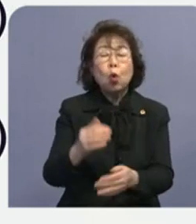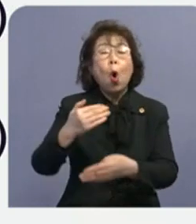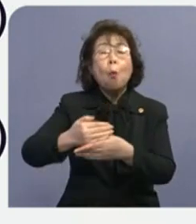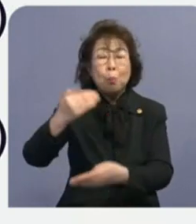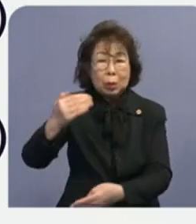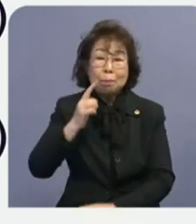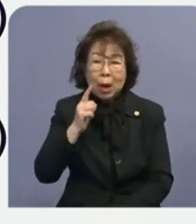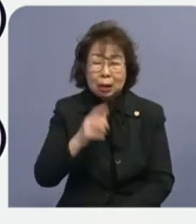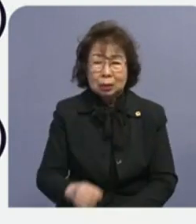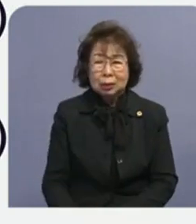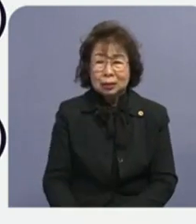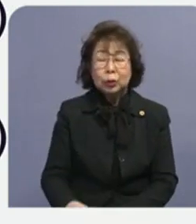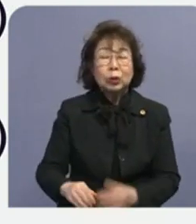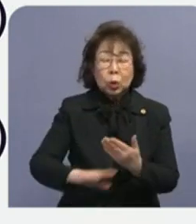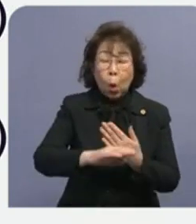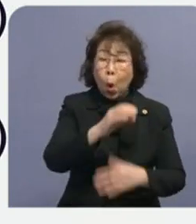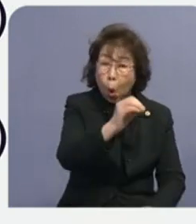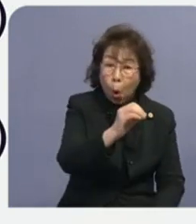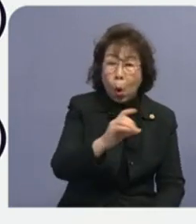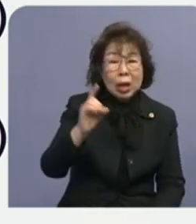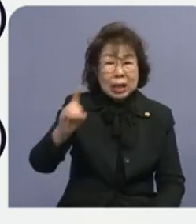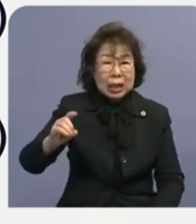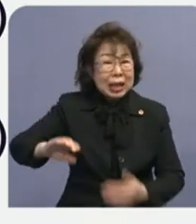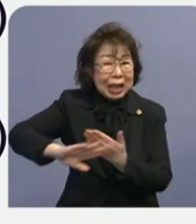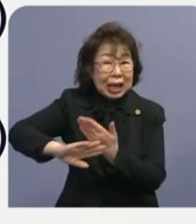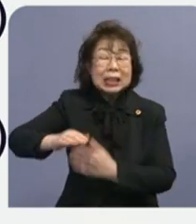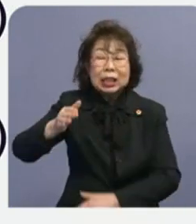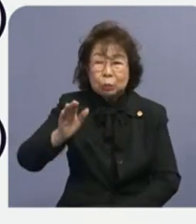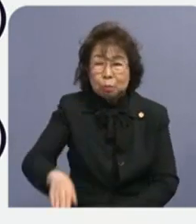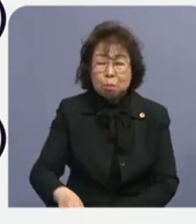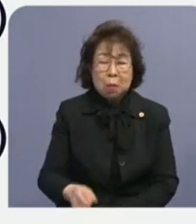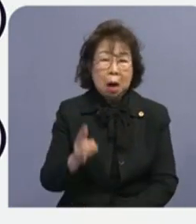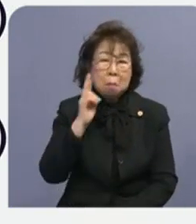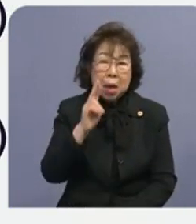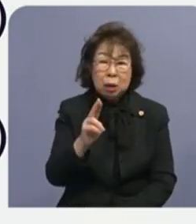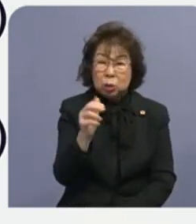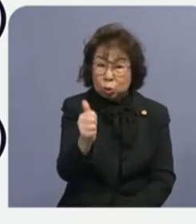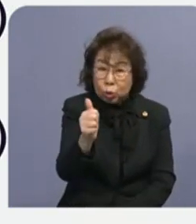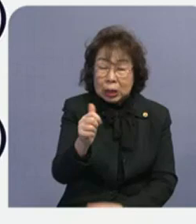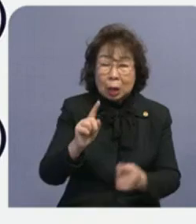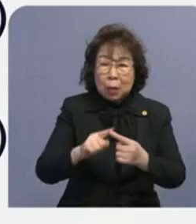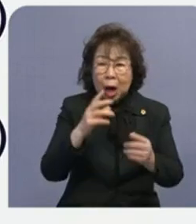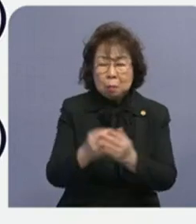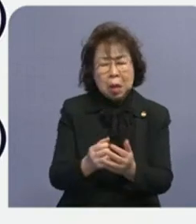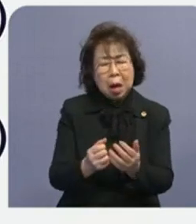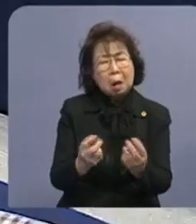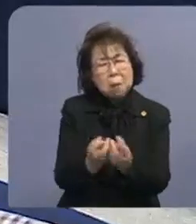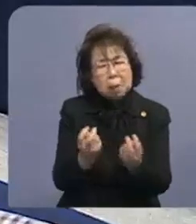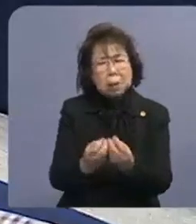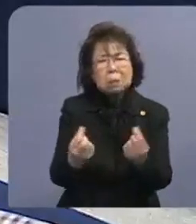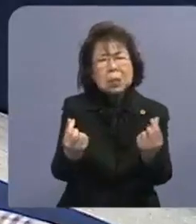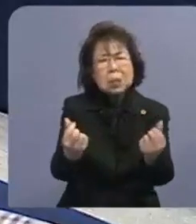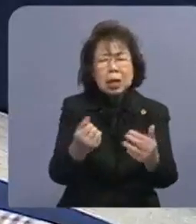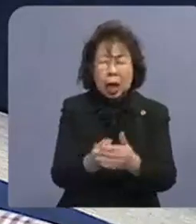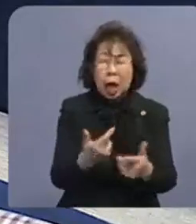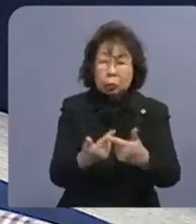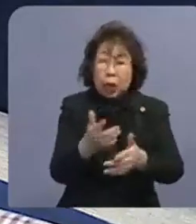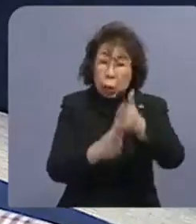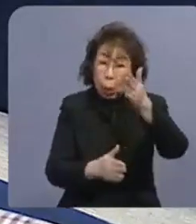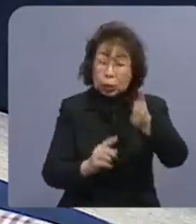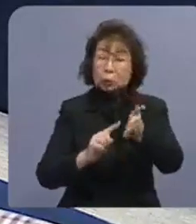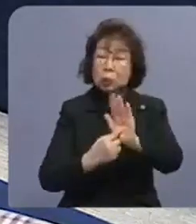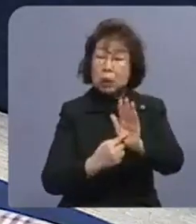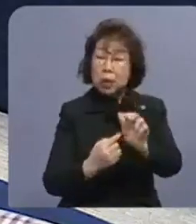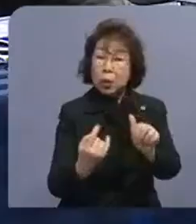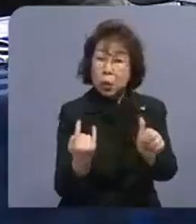또 다른 오와 d는 조금 뜻이 다르지만 굿이란 단어를 표현하는 방법이 비슷해 부산시 도시브랜드